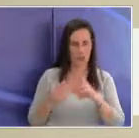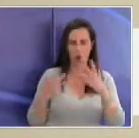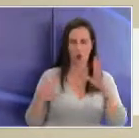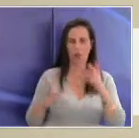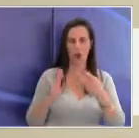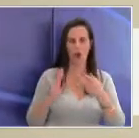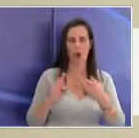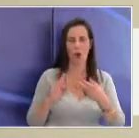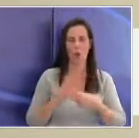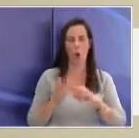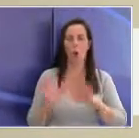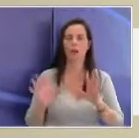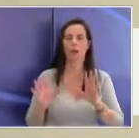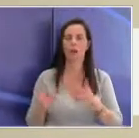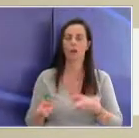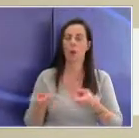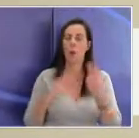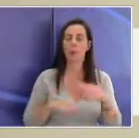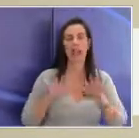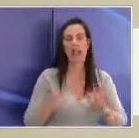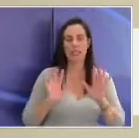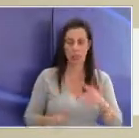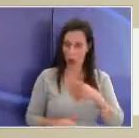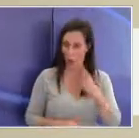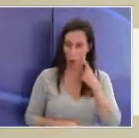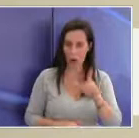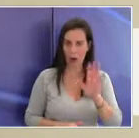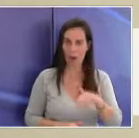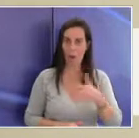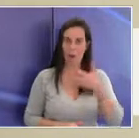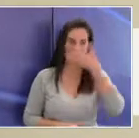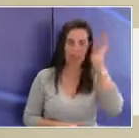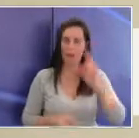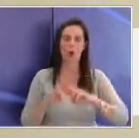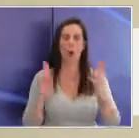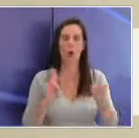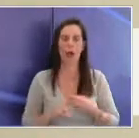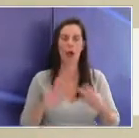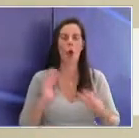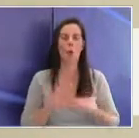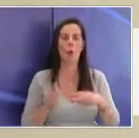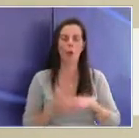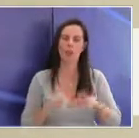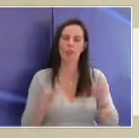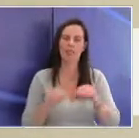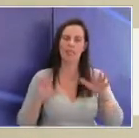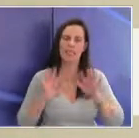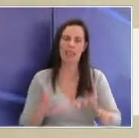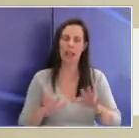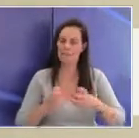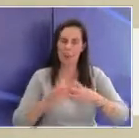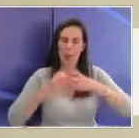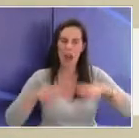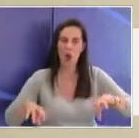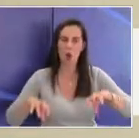פוליטית, הוא חוזר לפוליטיקה של שנאה. אנחנו ראינו את זה אצל טראמפ ובכל העולם. פוליטיקה של שנאה